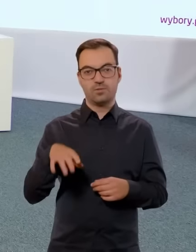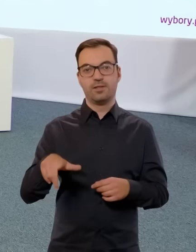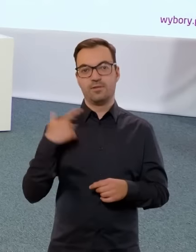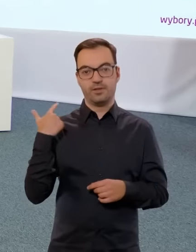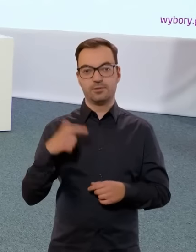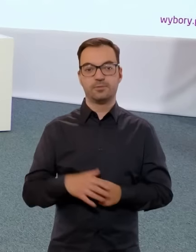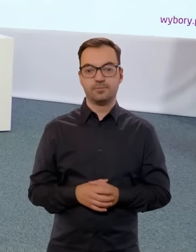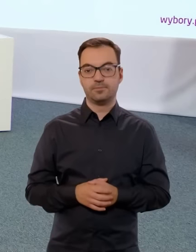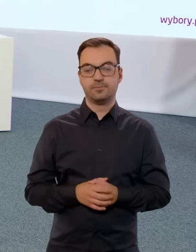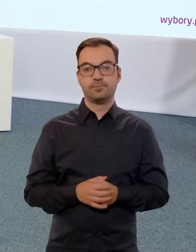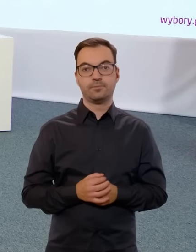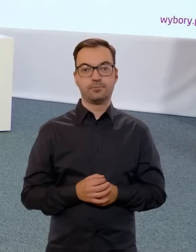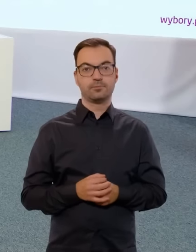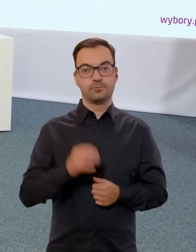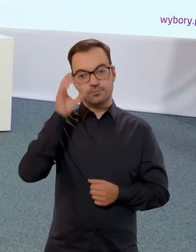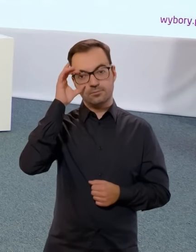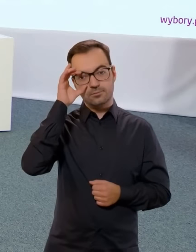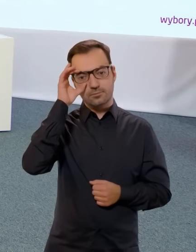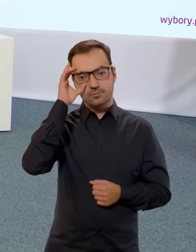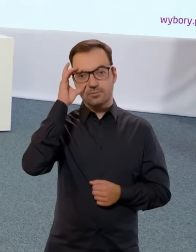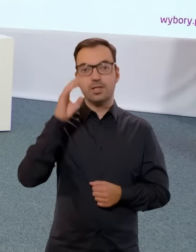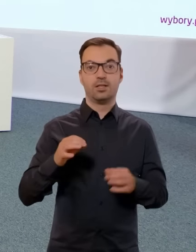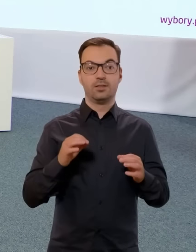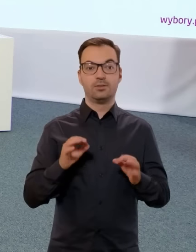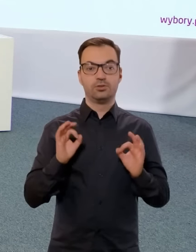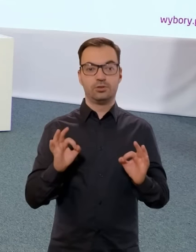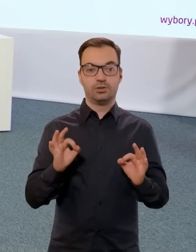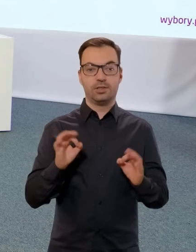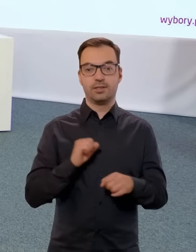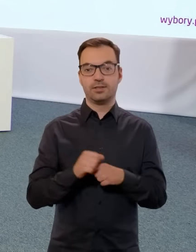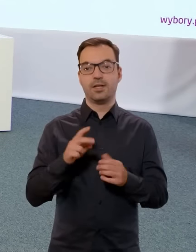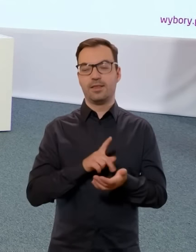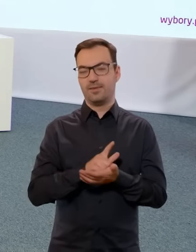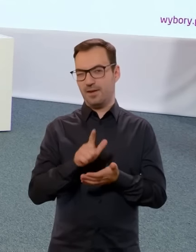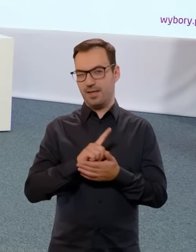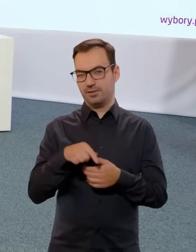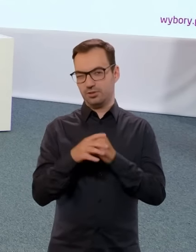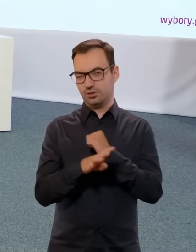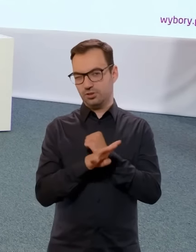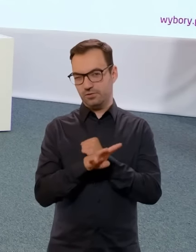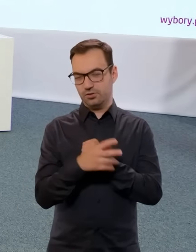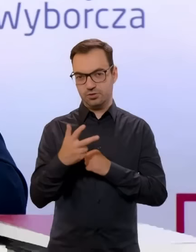turze wyborów, czyli dwa tygodnie temu. Dzisiaj, przypominam, mamy